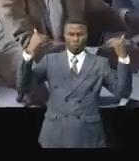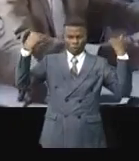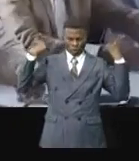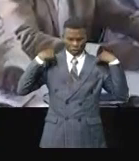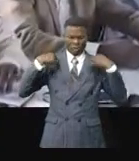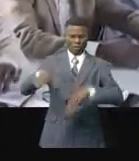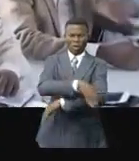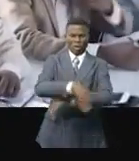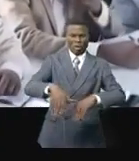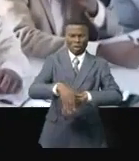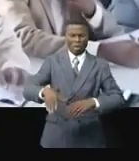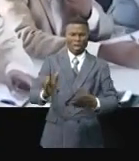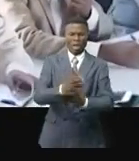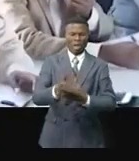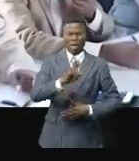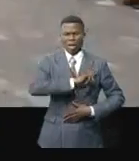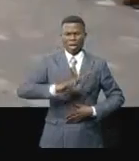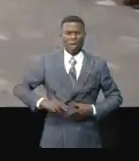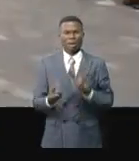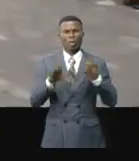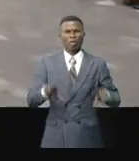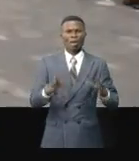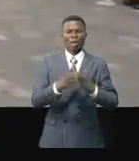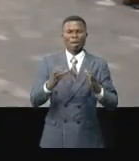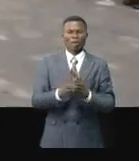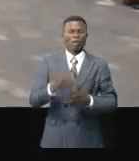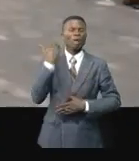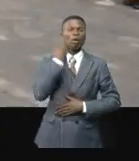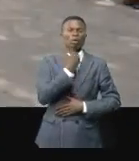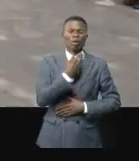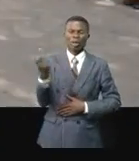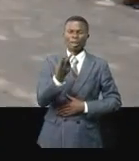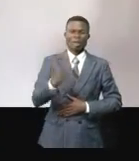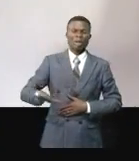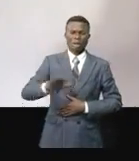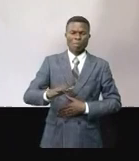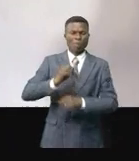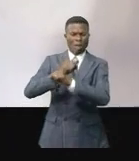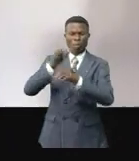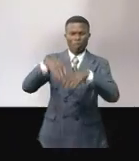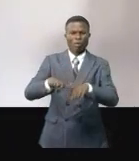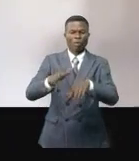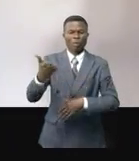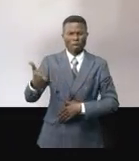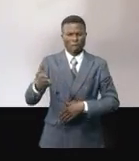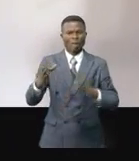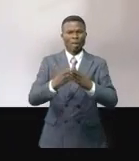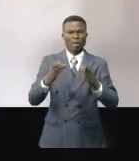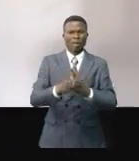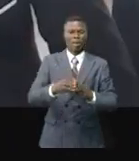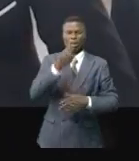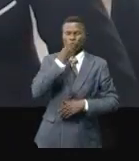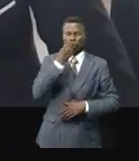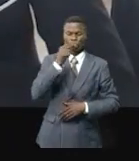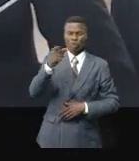transfrontalier entre la République démocratique du Congo et l'Ouganda. Deux pays qui gèrent la rivière de la Semouliki, comme indique Joseph